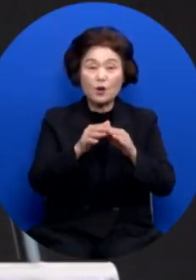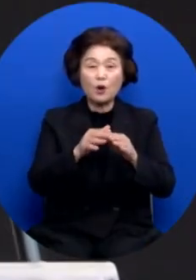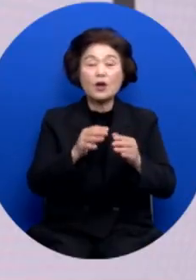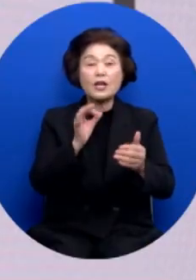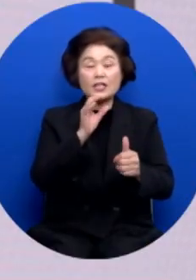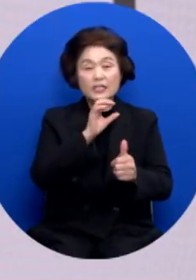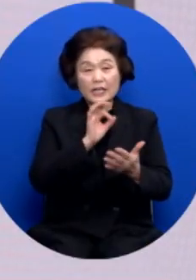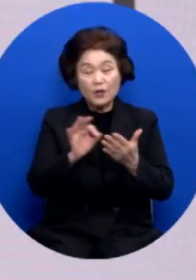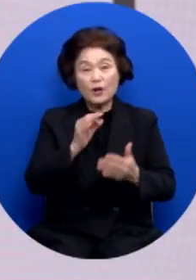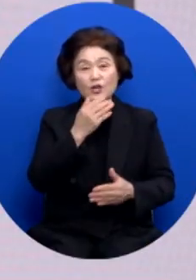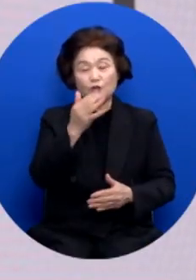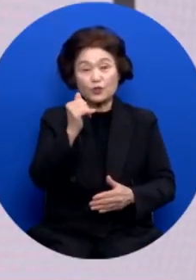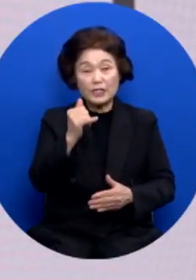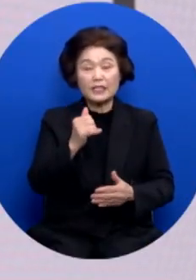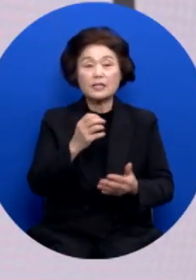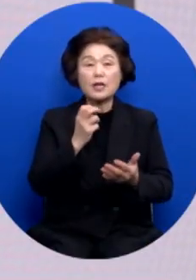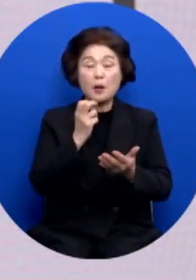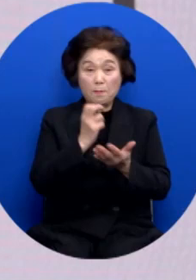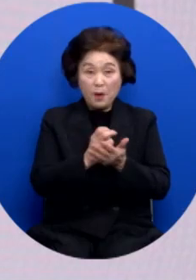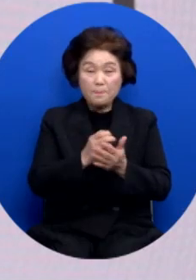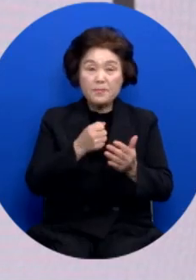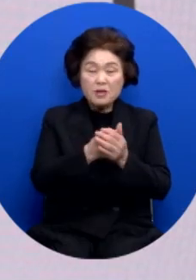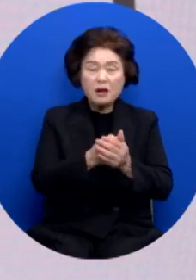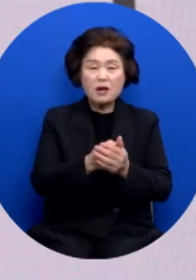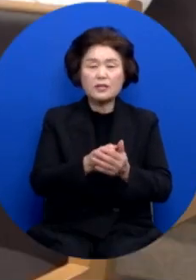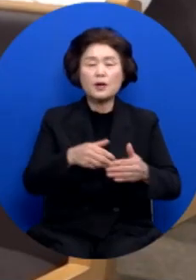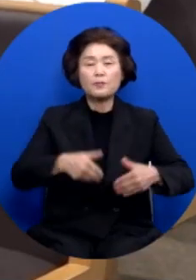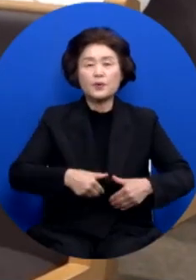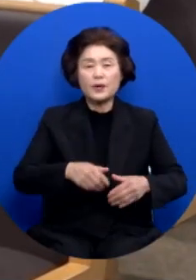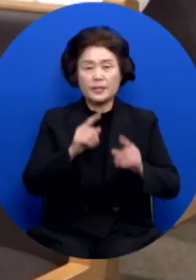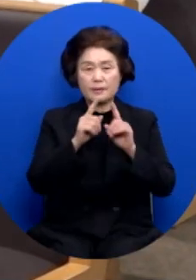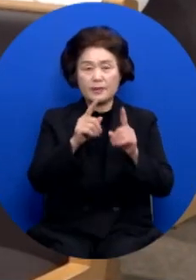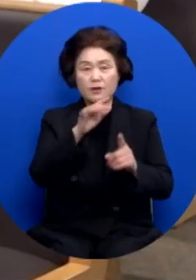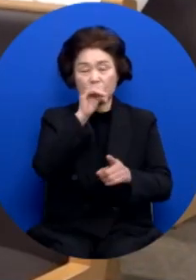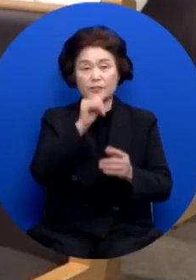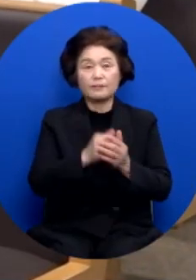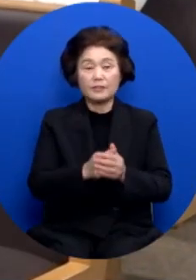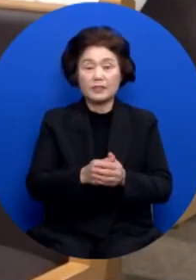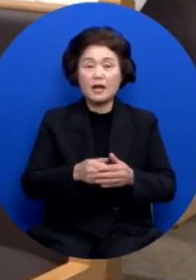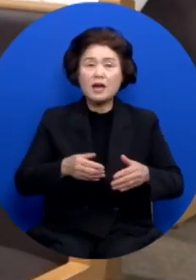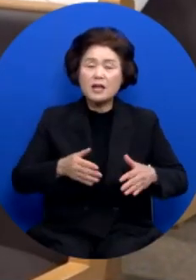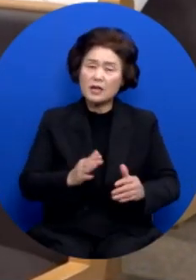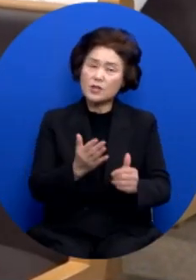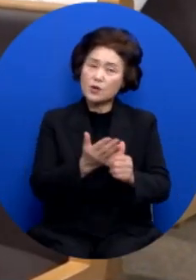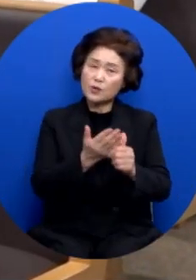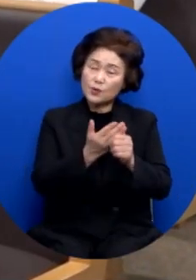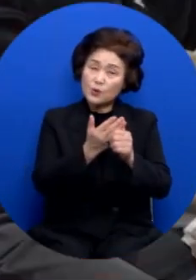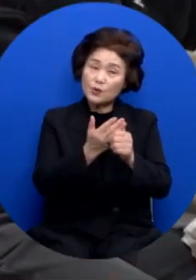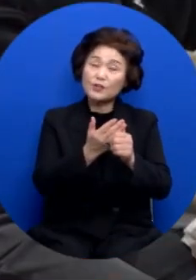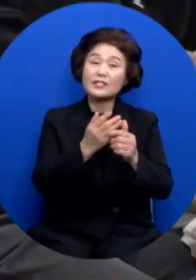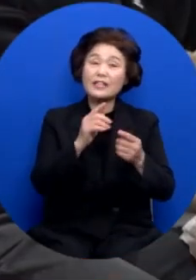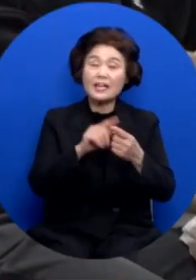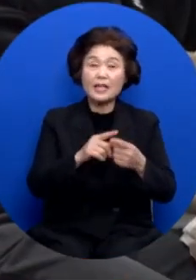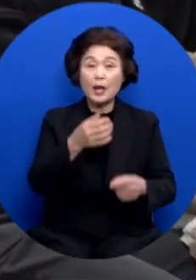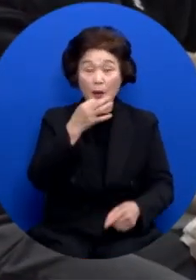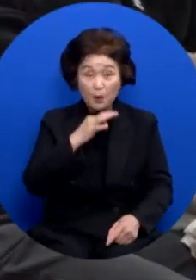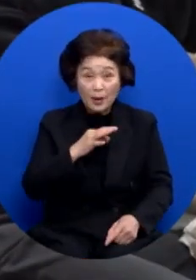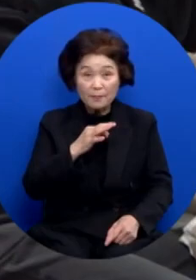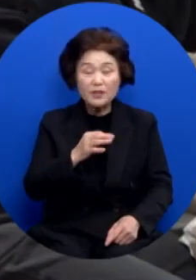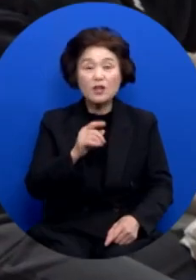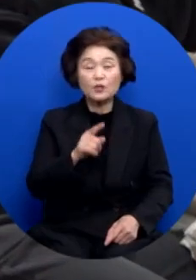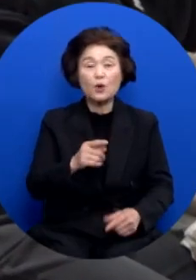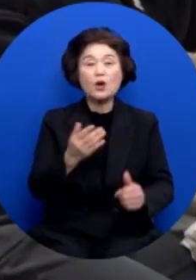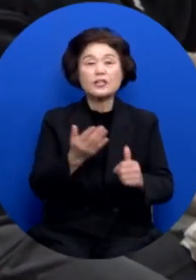필요하다며 돌봄시설 입법화의 필요성을 강연했습니다. 이어 자녀 양육의 보람에 대해 역설하며